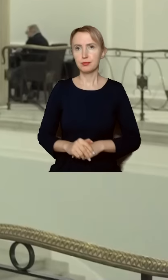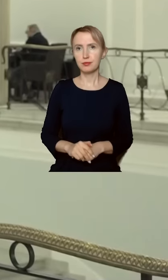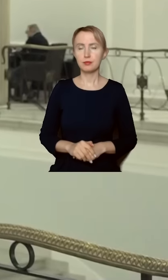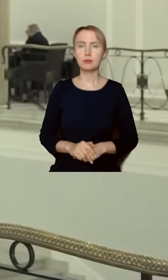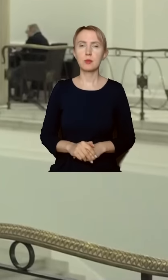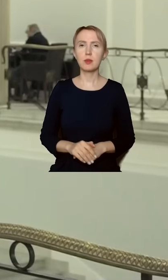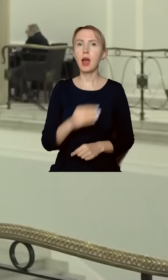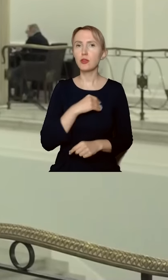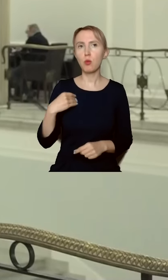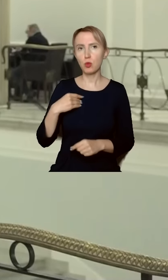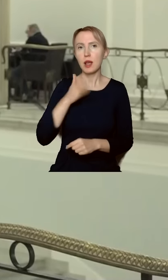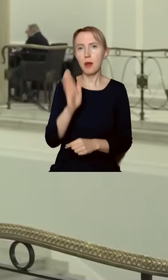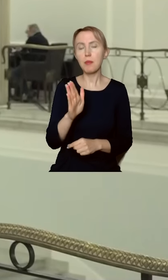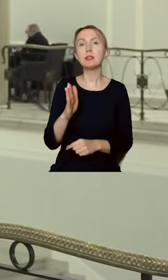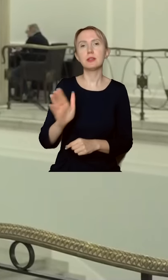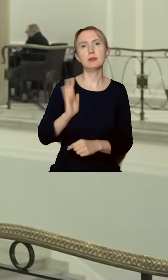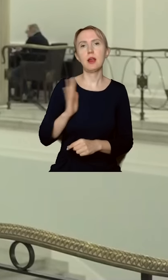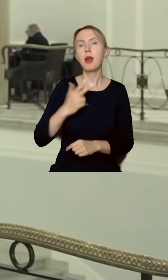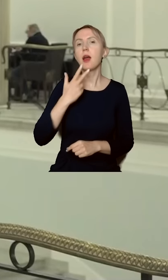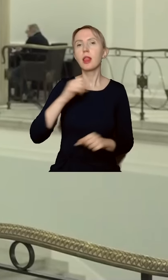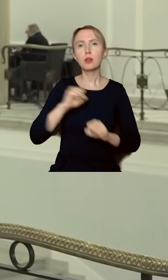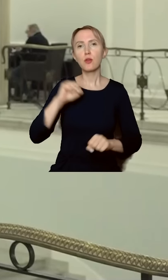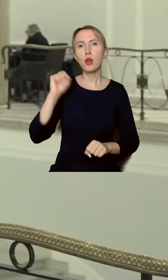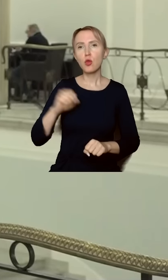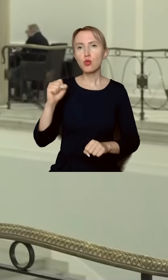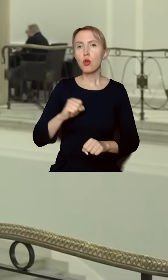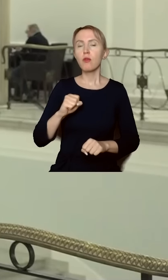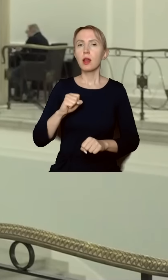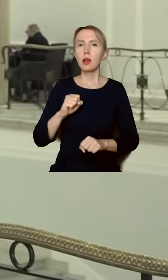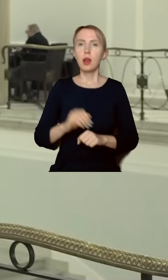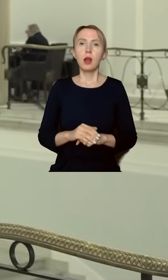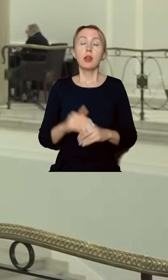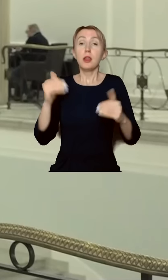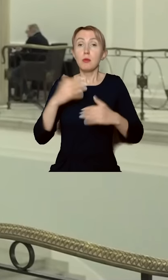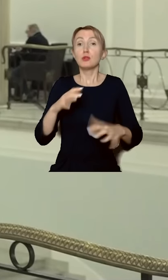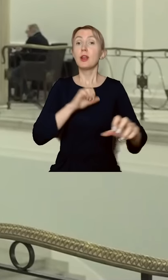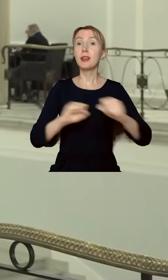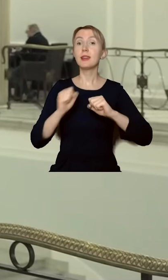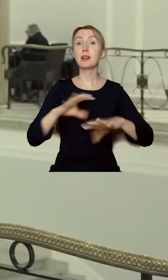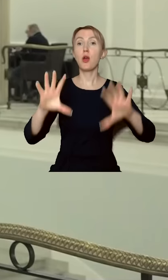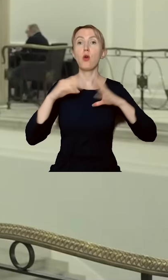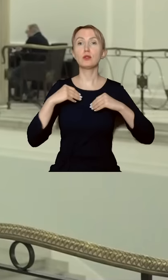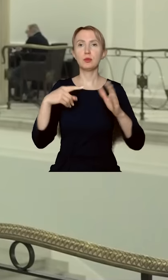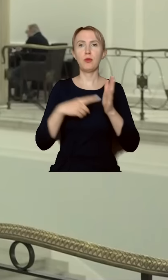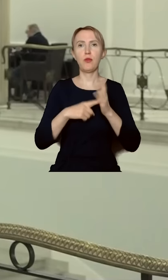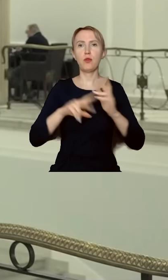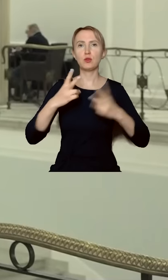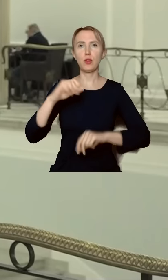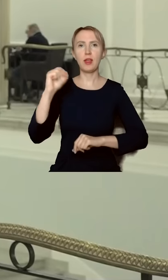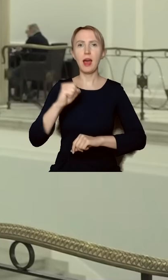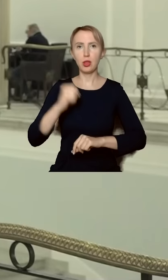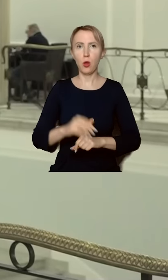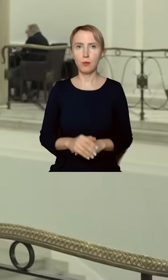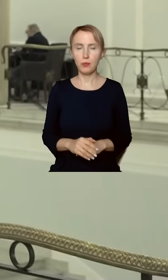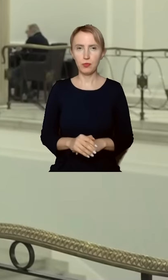Polska miałaby swoją elektrownię jądrową, mogłaby czerpać energię właśnie z atomu.